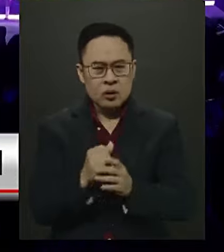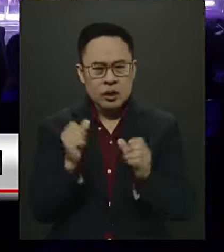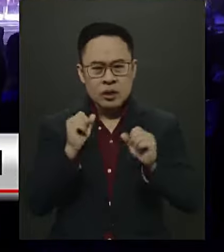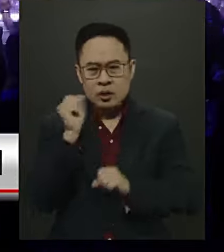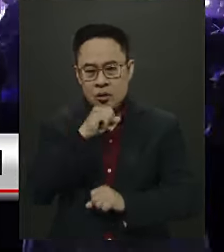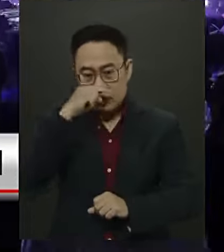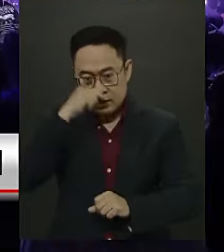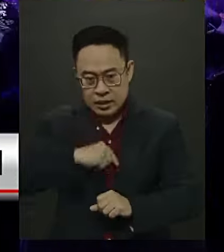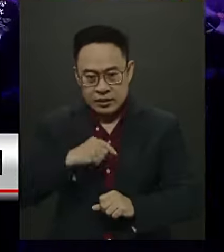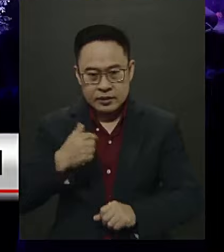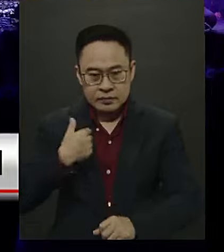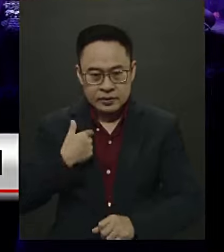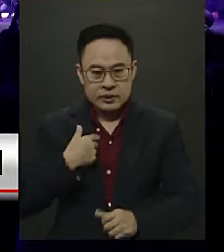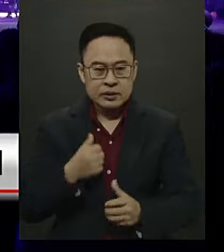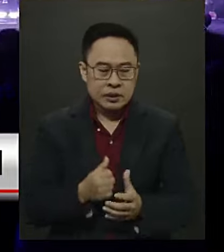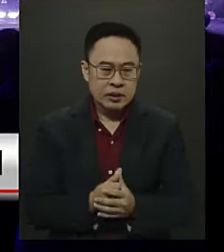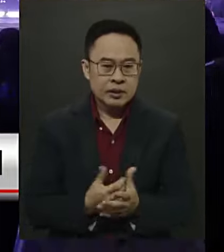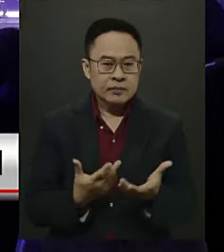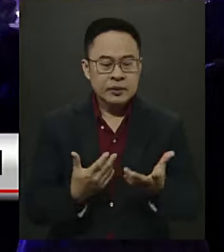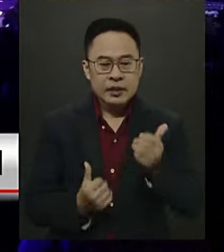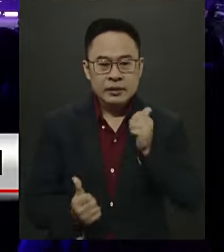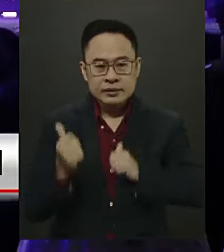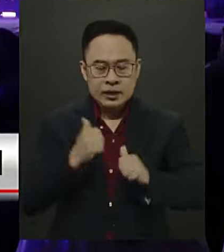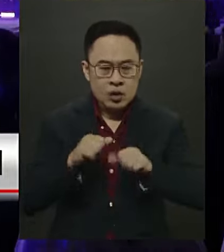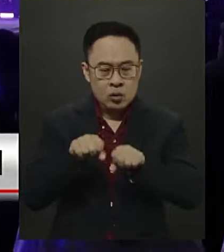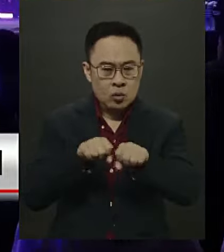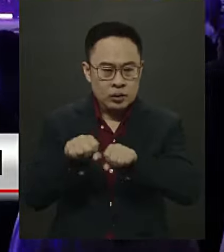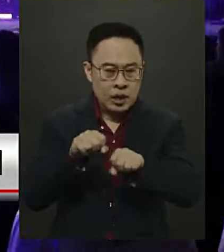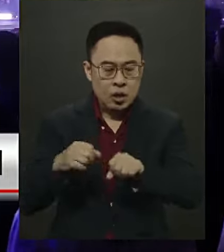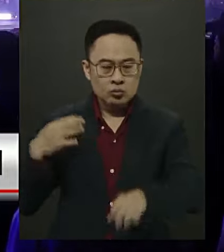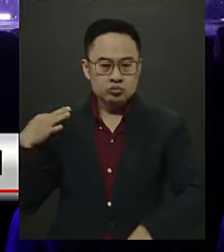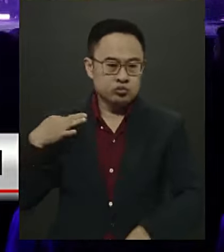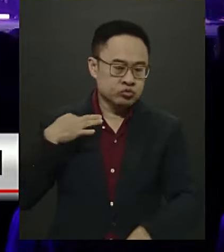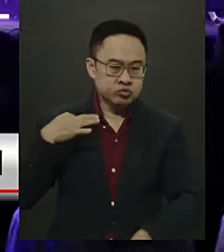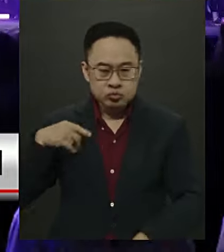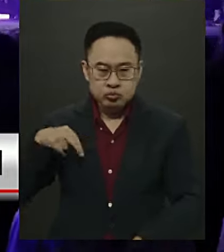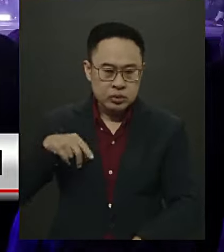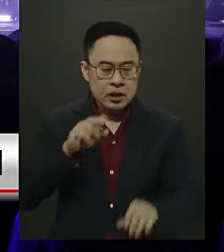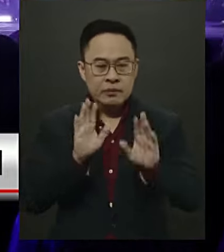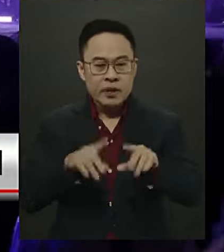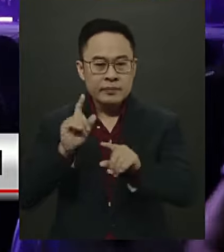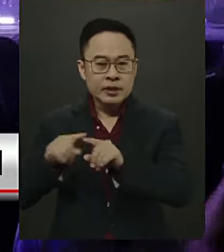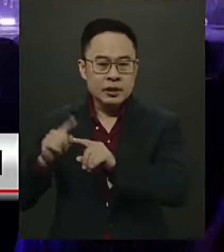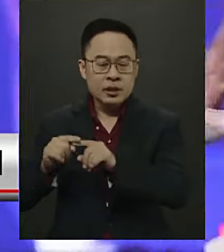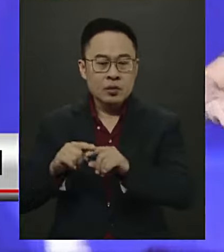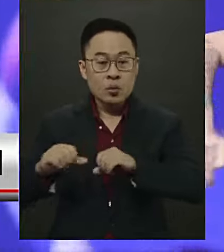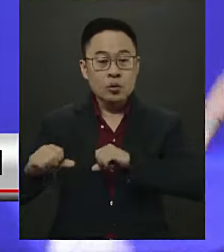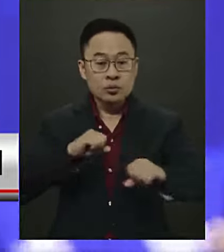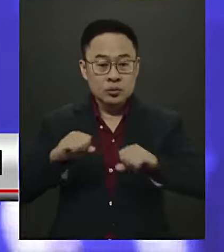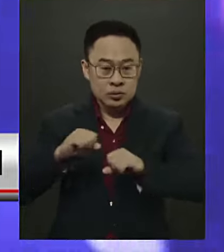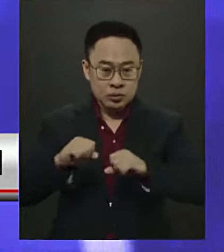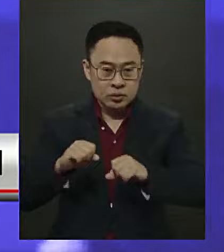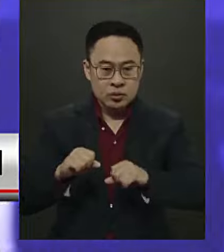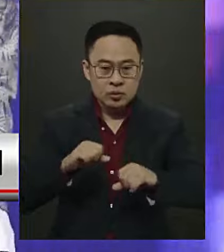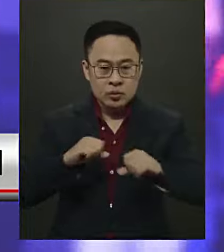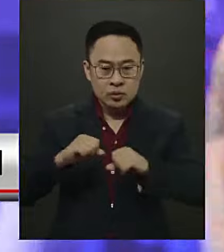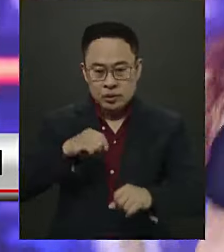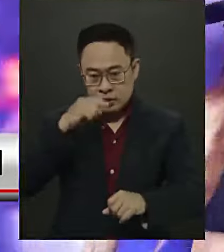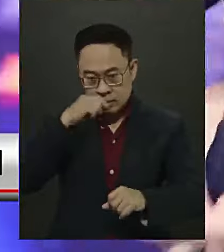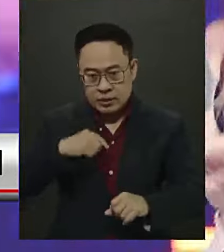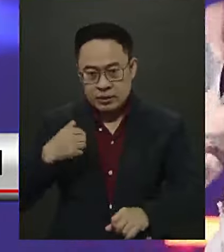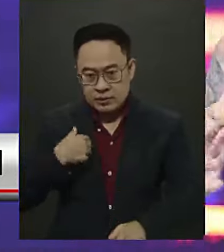สุดพิเศษจากคายรีเออร์วิงนะคะแล้วก็มีการเดินแบบจากน้องๆหลีกเยาวชน YBL ภายในงานด้ว